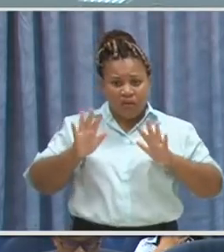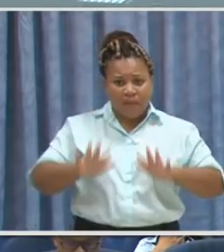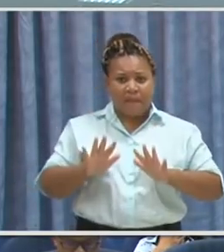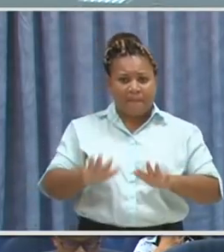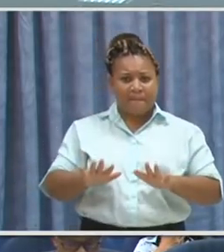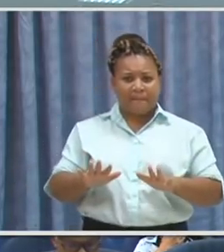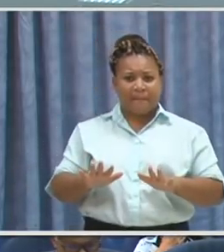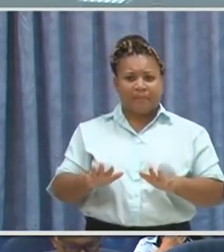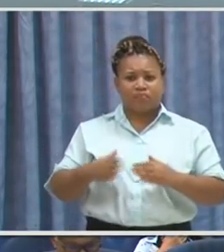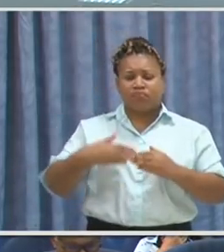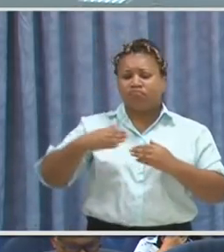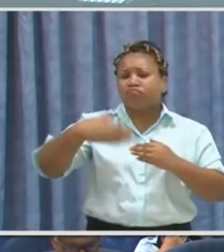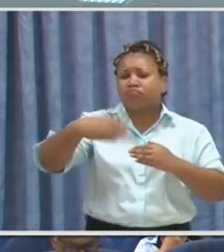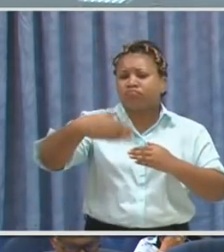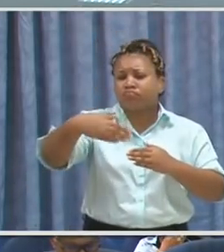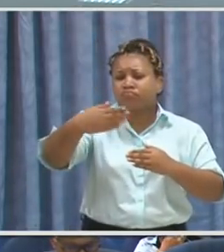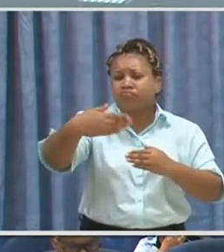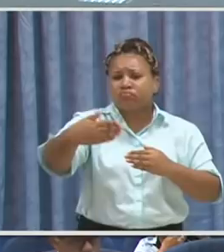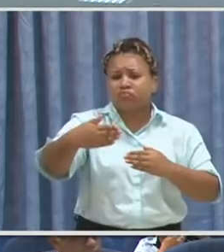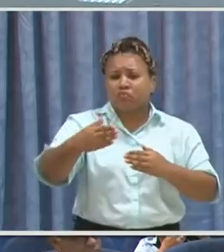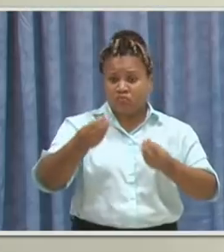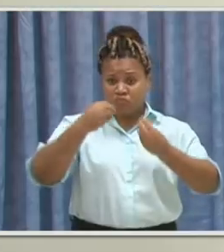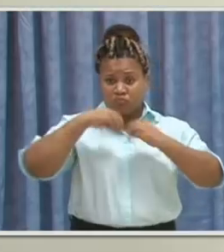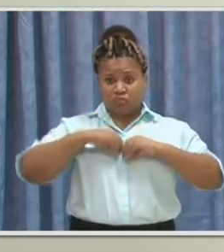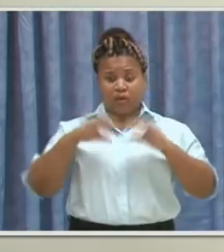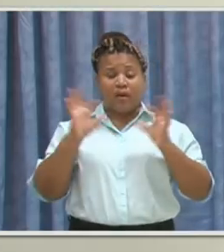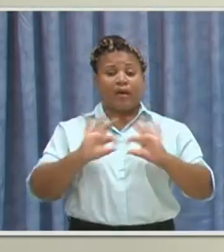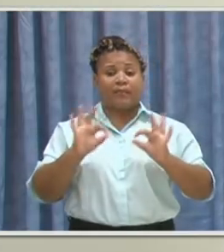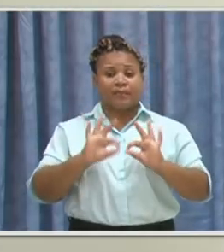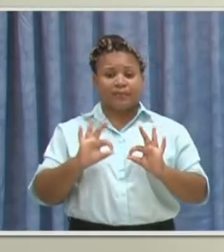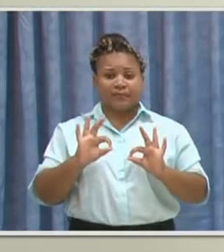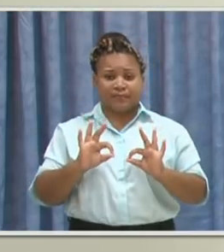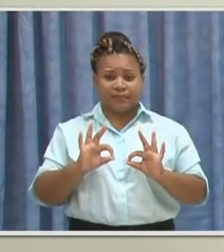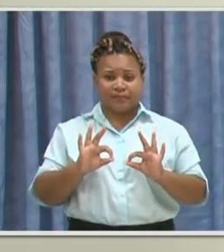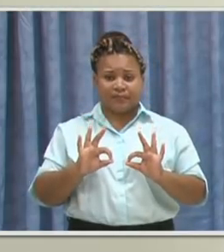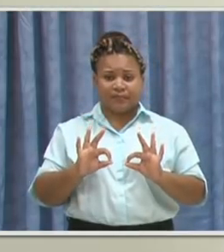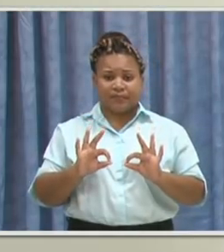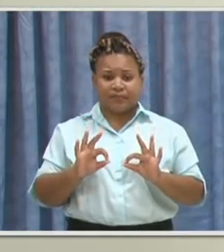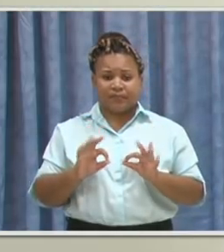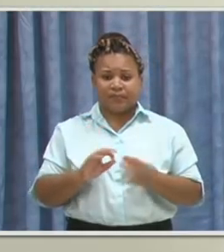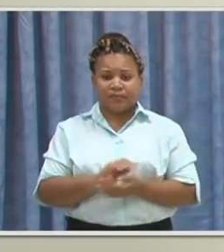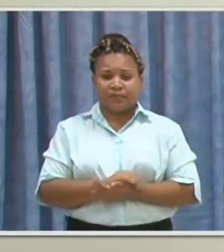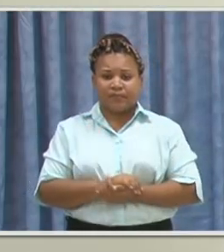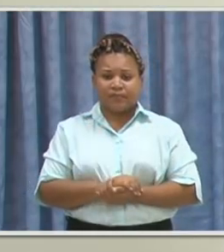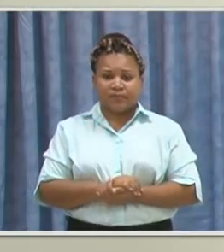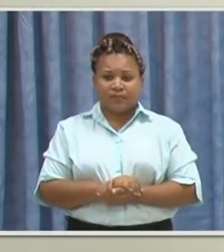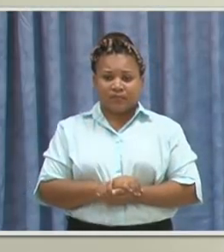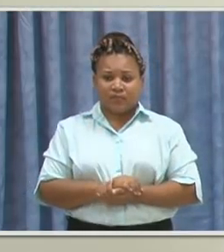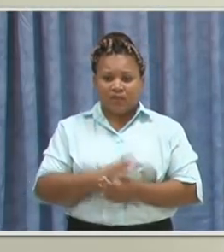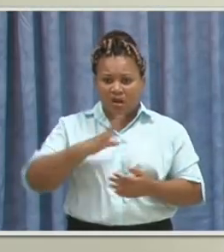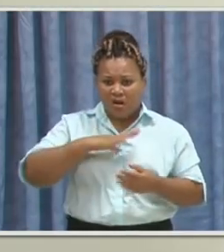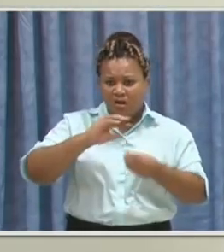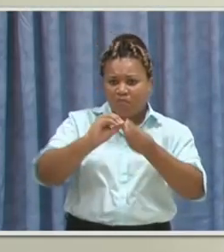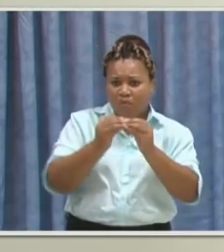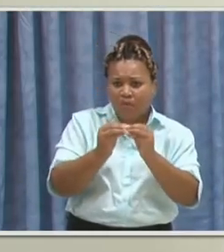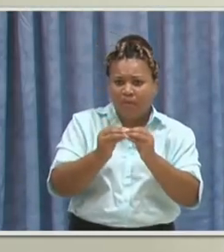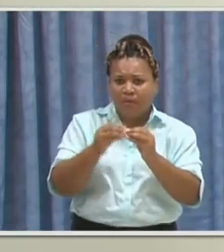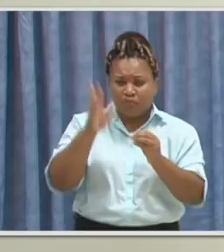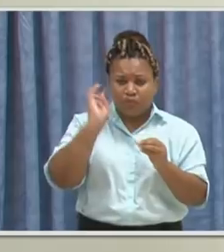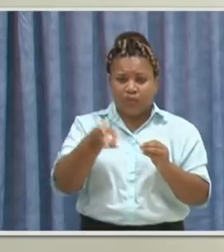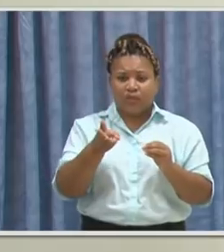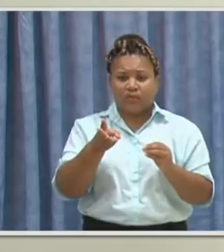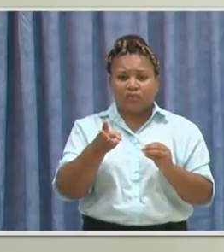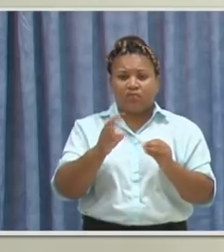continuer à 16, nous continuons. Adresser, mais nous voyons nous sortir bien. le thème qui